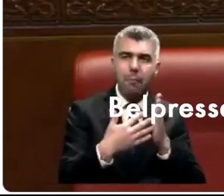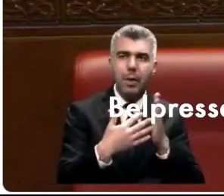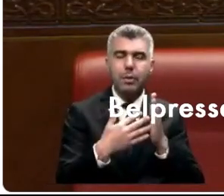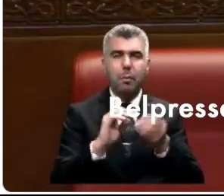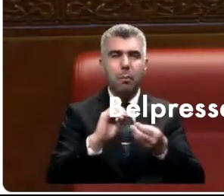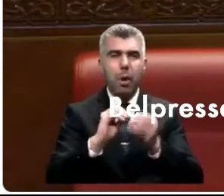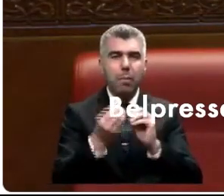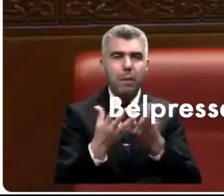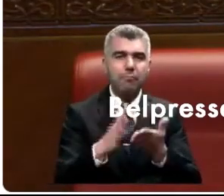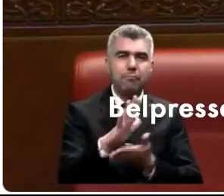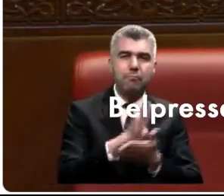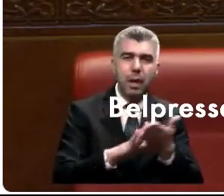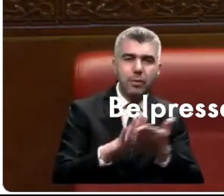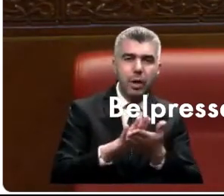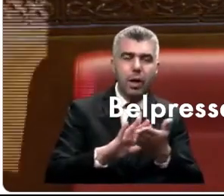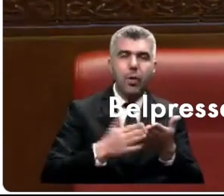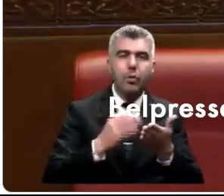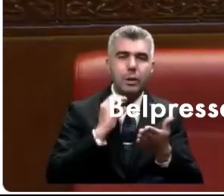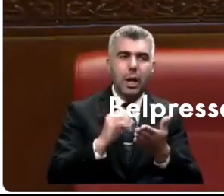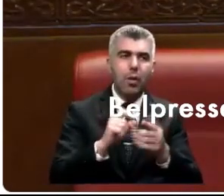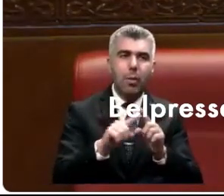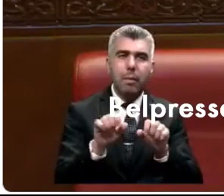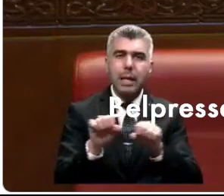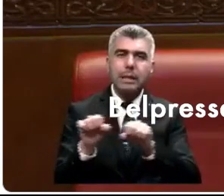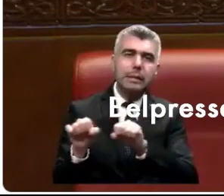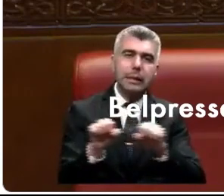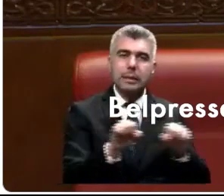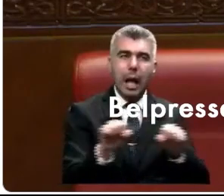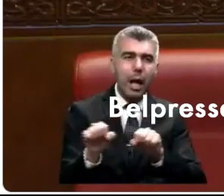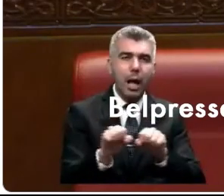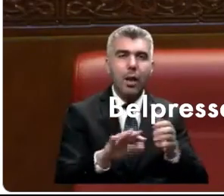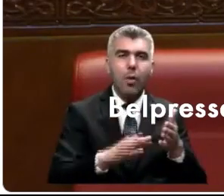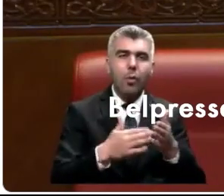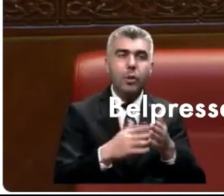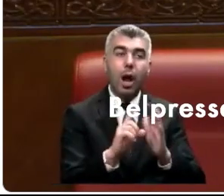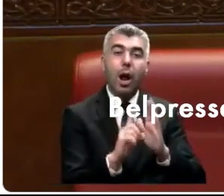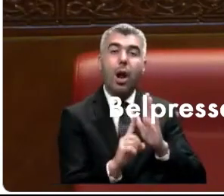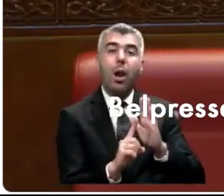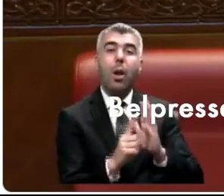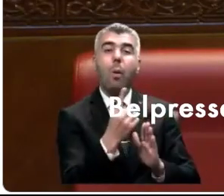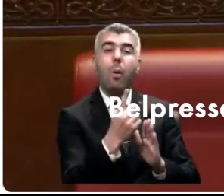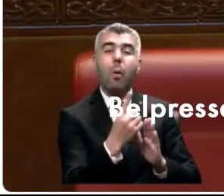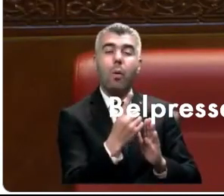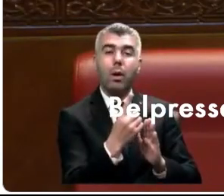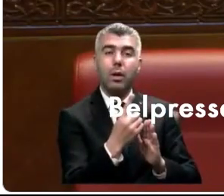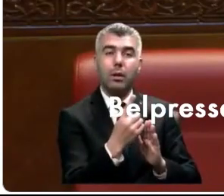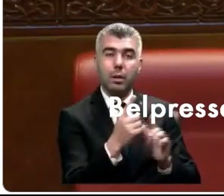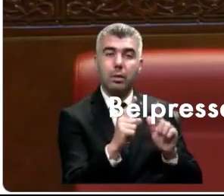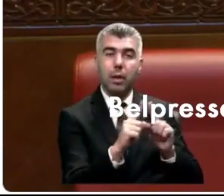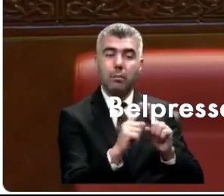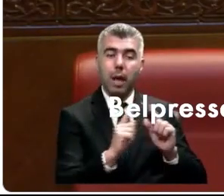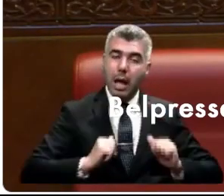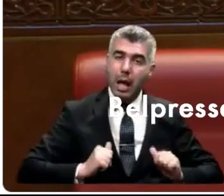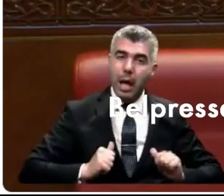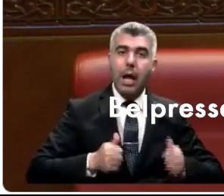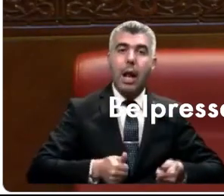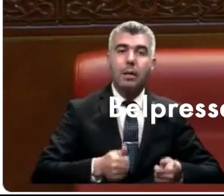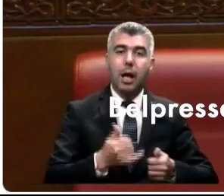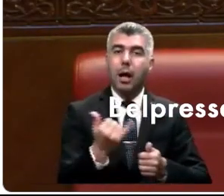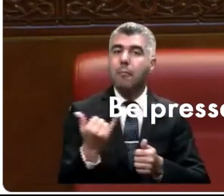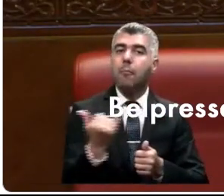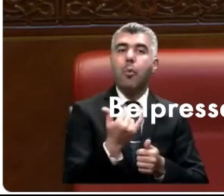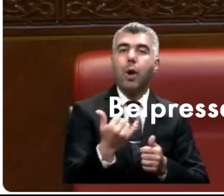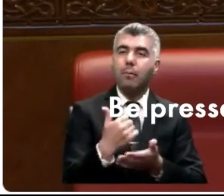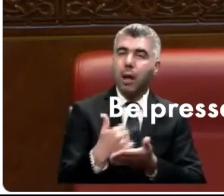والاشكاليات عشناها في الحوز والمصيبه الزلزال الا وهم الاوائل اللي قدموا يعني ارادتهم للمساعده